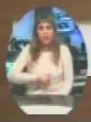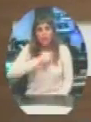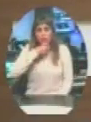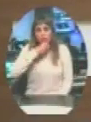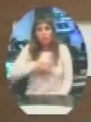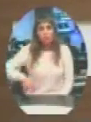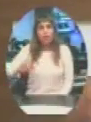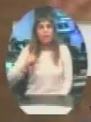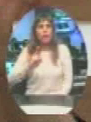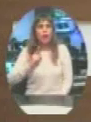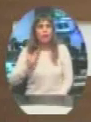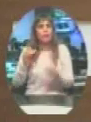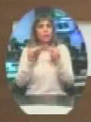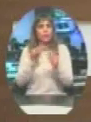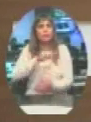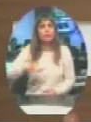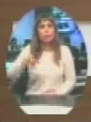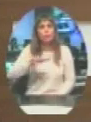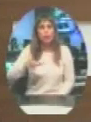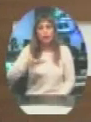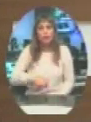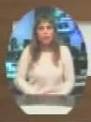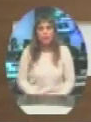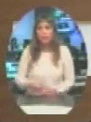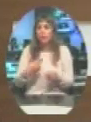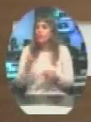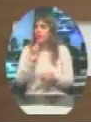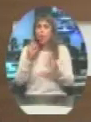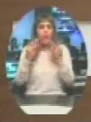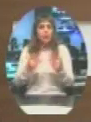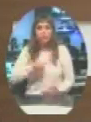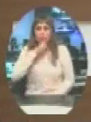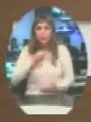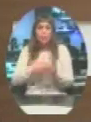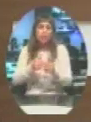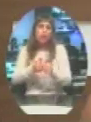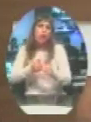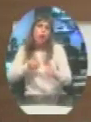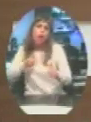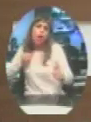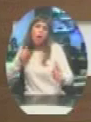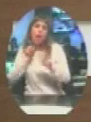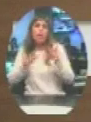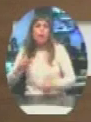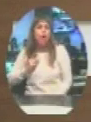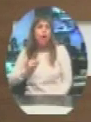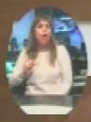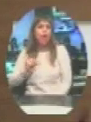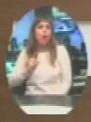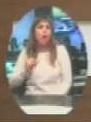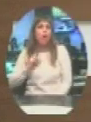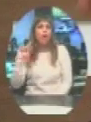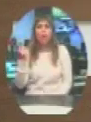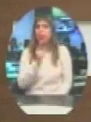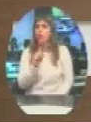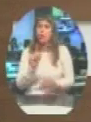לדיור ציבורי, ואני לא מדברת על מספר הקשישים כרגע, כי התור הוא מאוד מאוד ארוך, והאנשים האלה ממתינים, ולא כולם